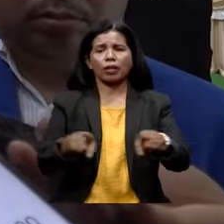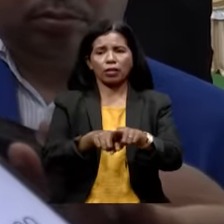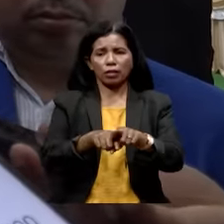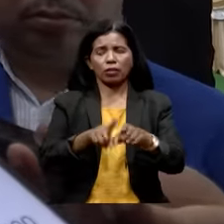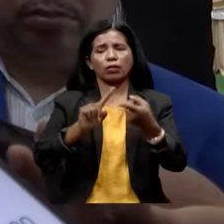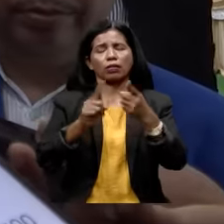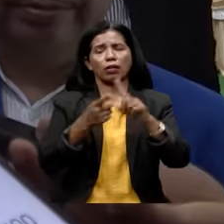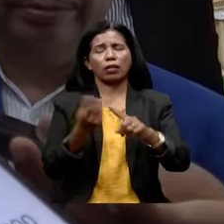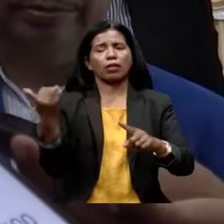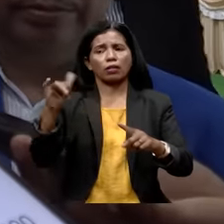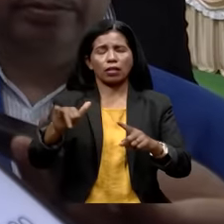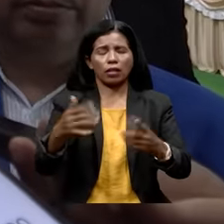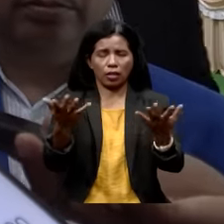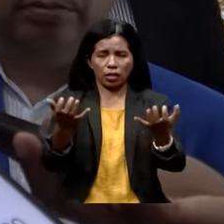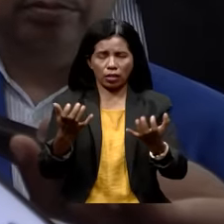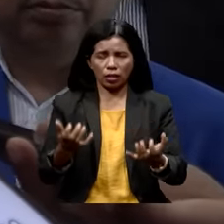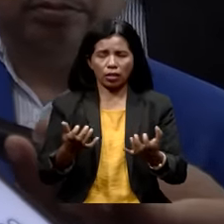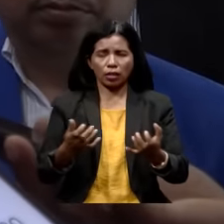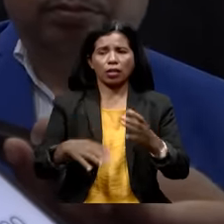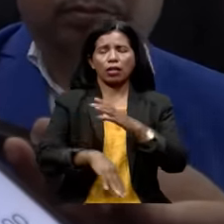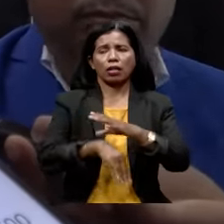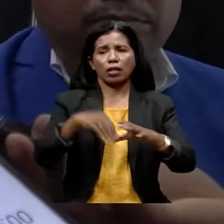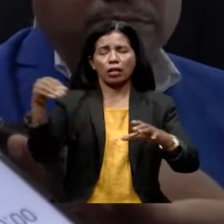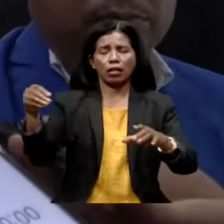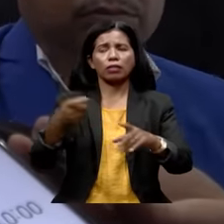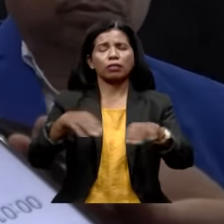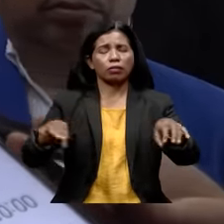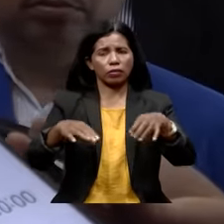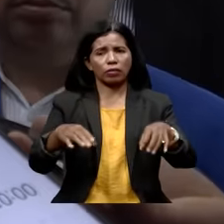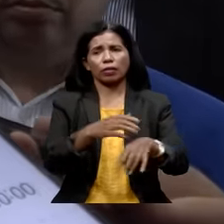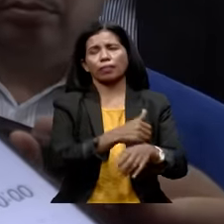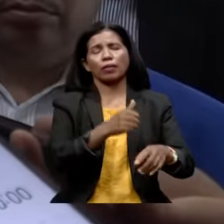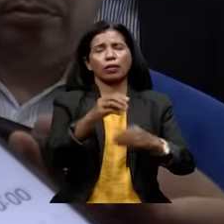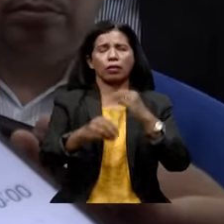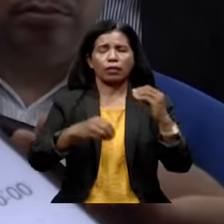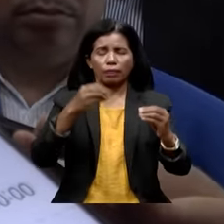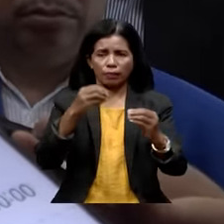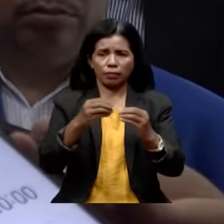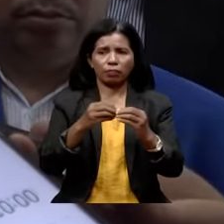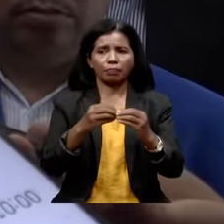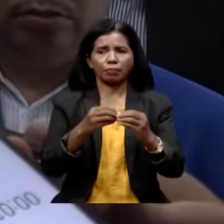maluk sira nabe maha karak sai ba sai husi sistema signifika kata ka